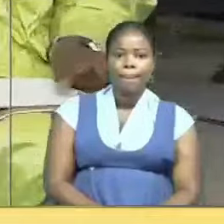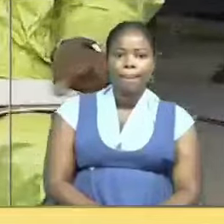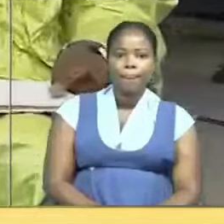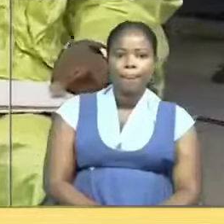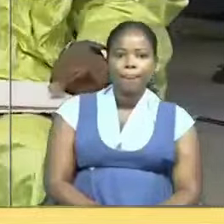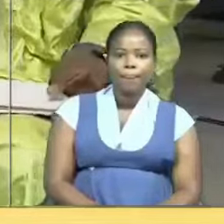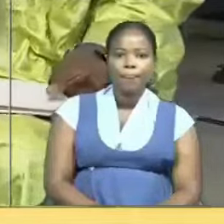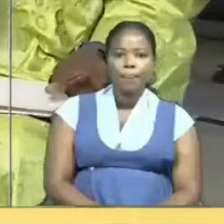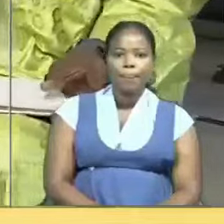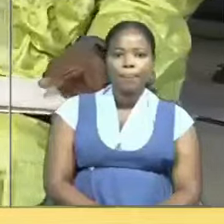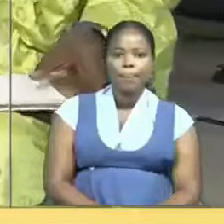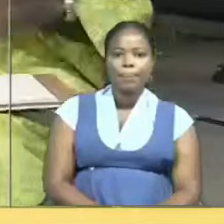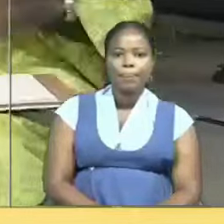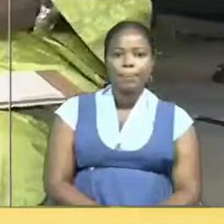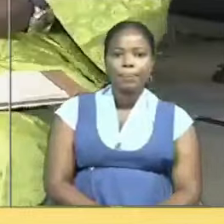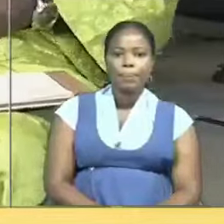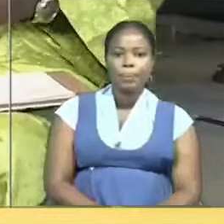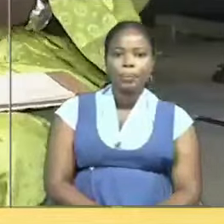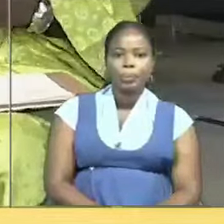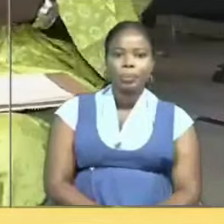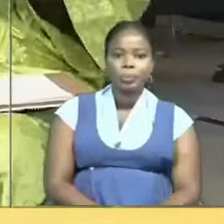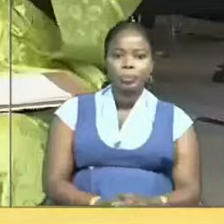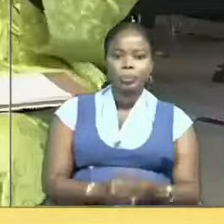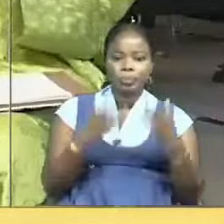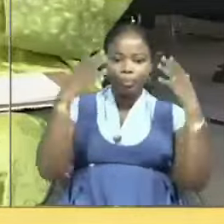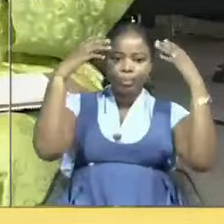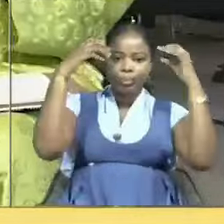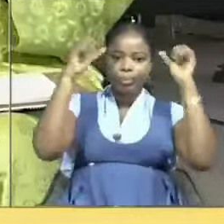voilà président W